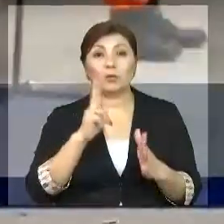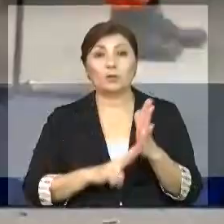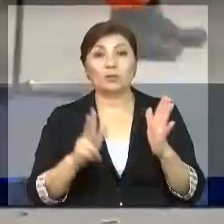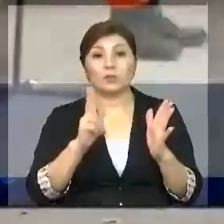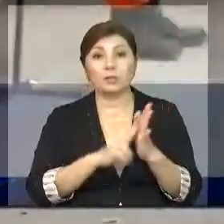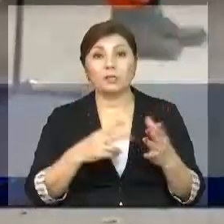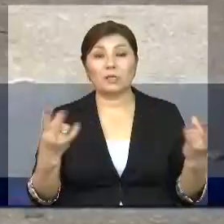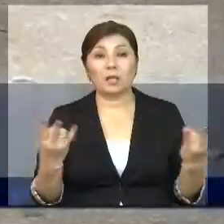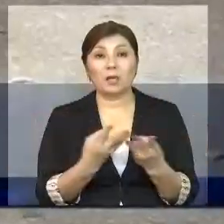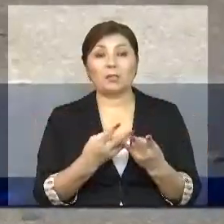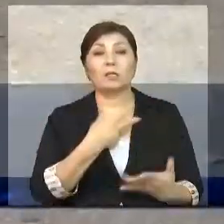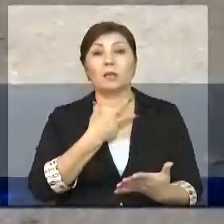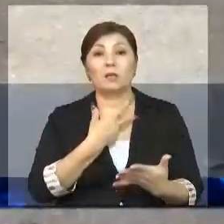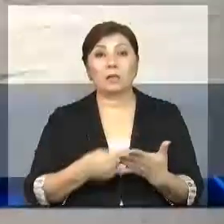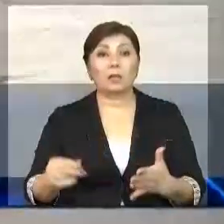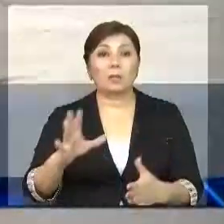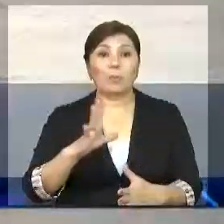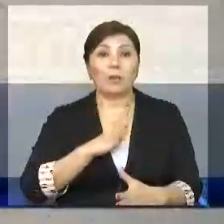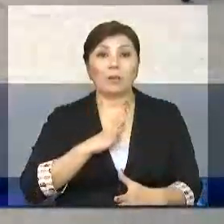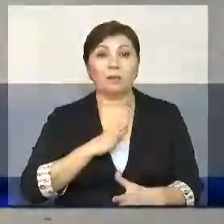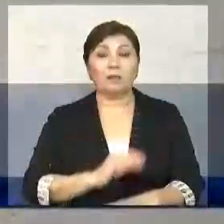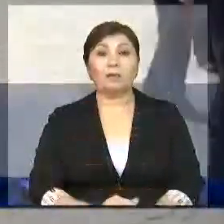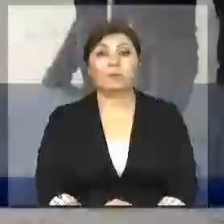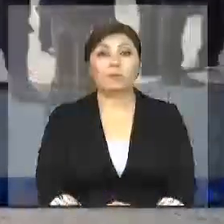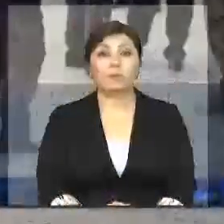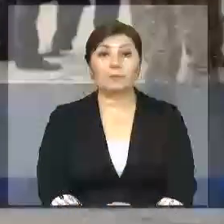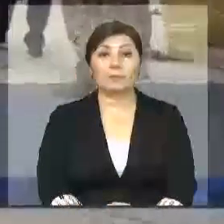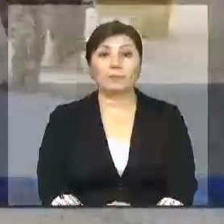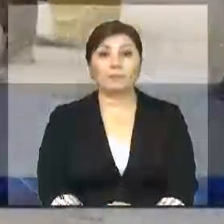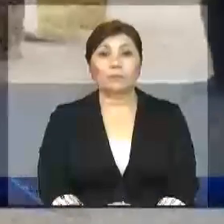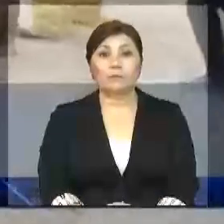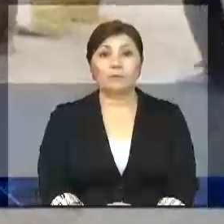588 қажетті жабдық сатып алынды. Ботагөз Сахитжанова, Армандос Мағанбетов, Ақтөбе телеарнасы.